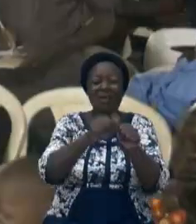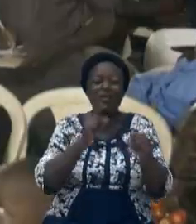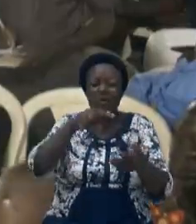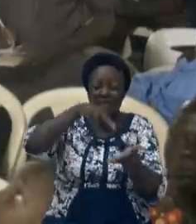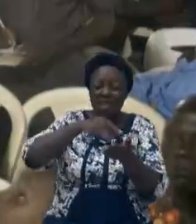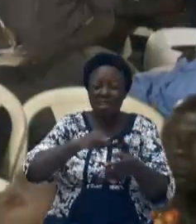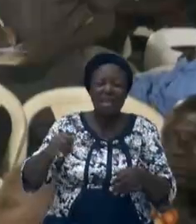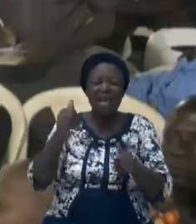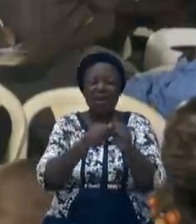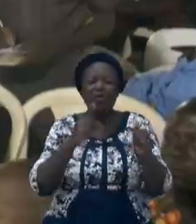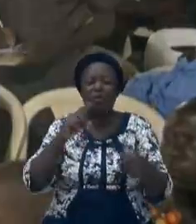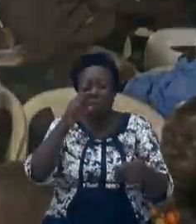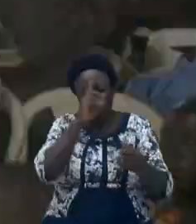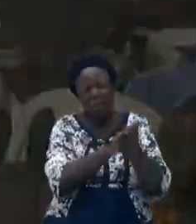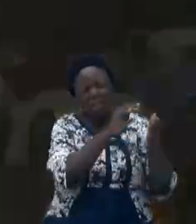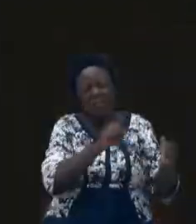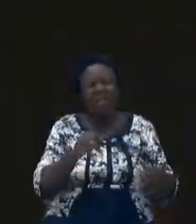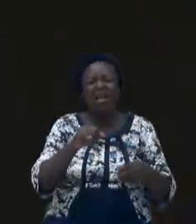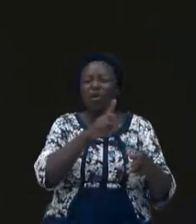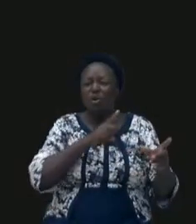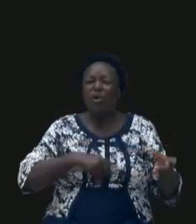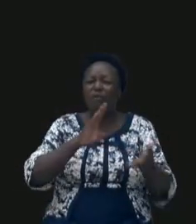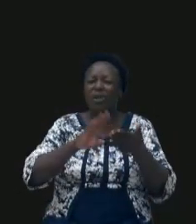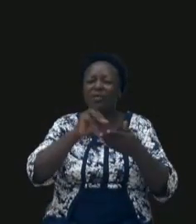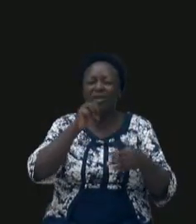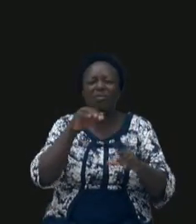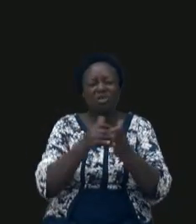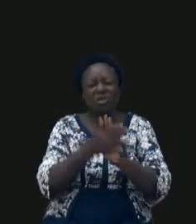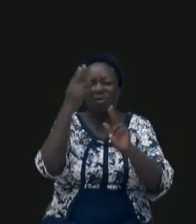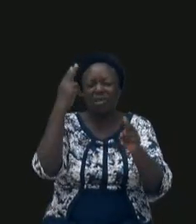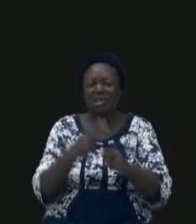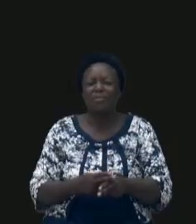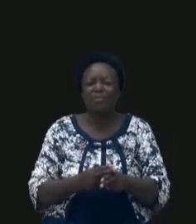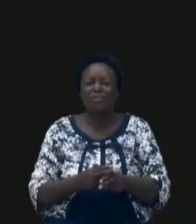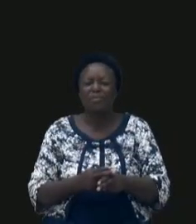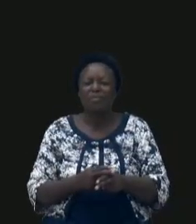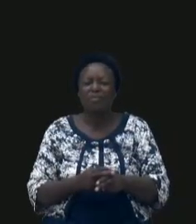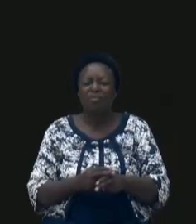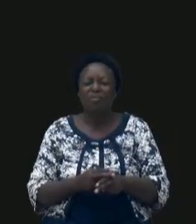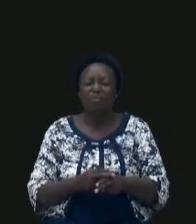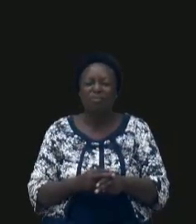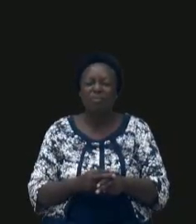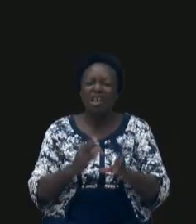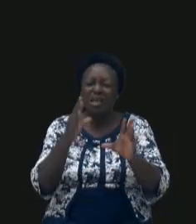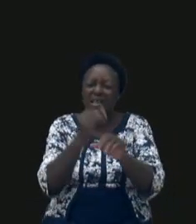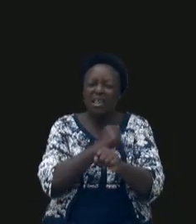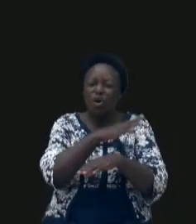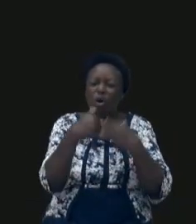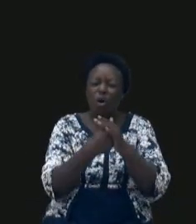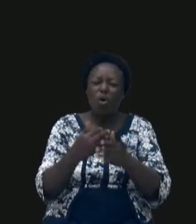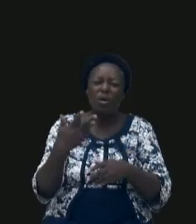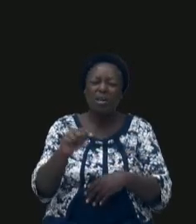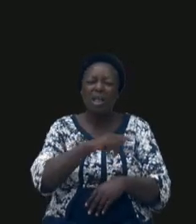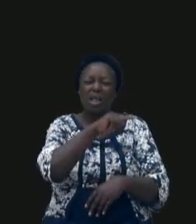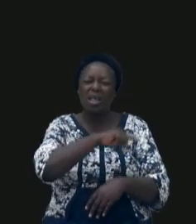je prie seigneur que quiconque est debout quiconque croit pas dans l'est au nom de